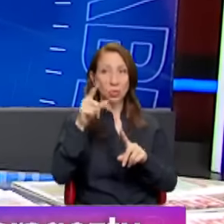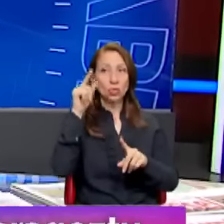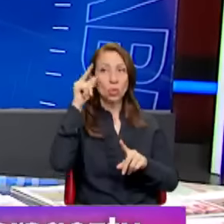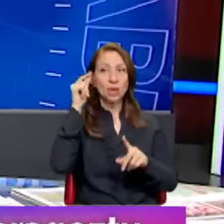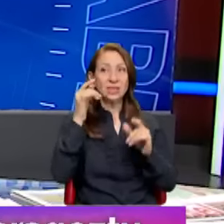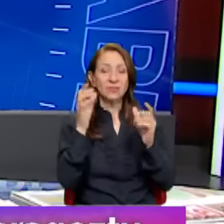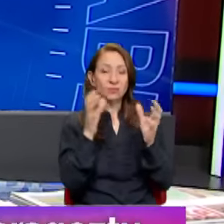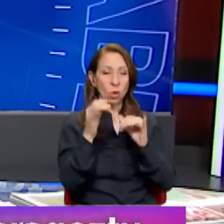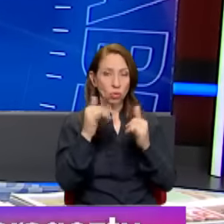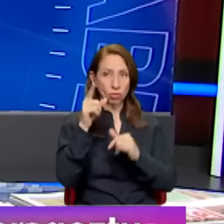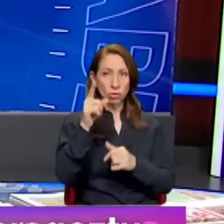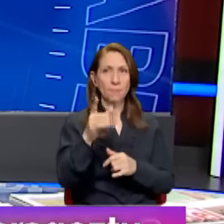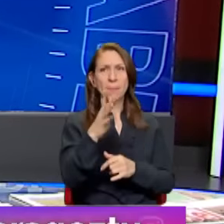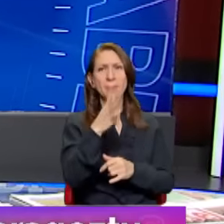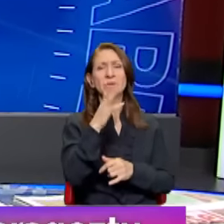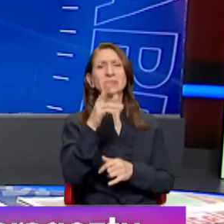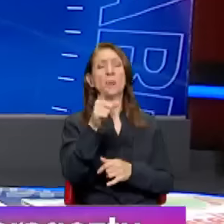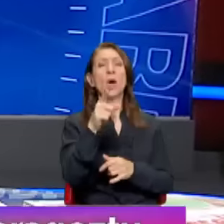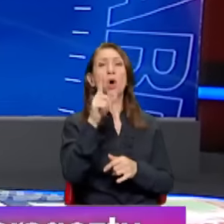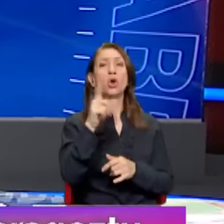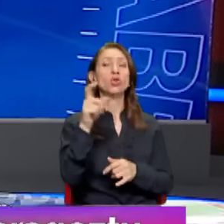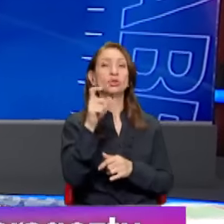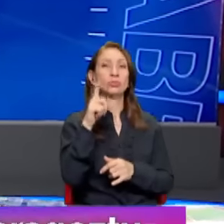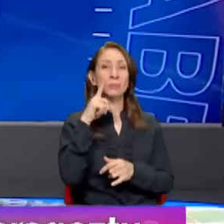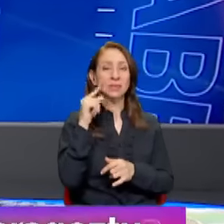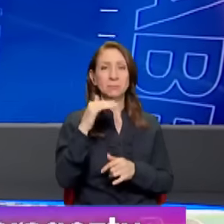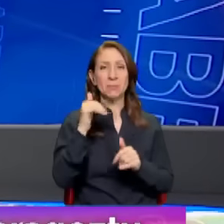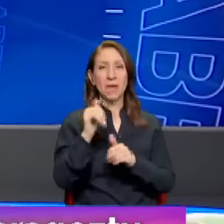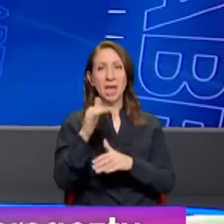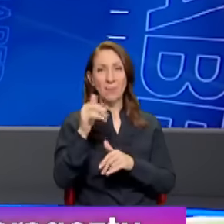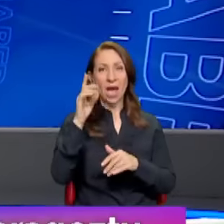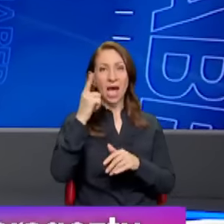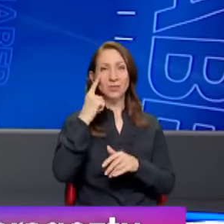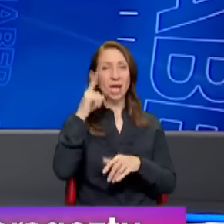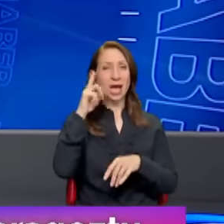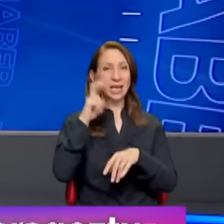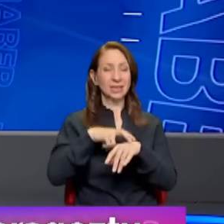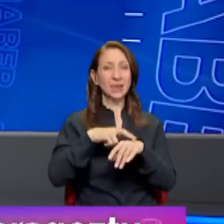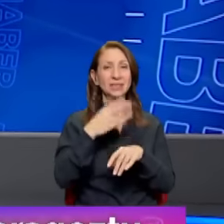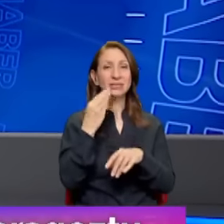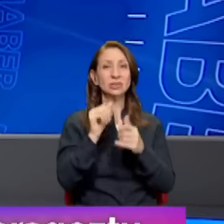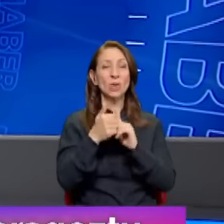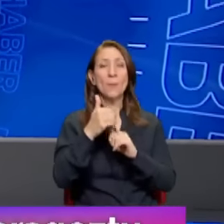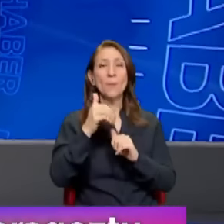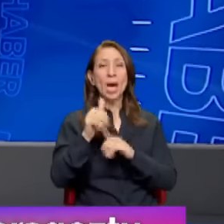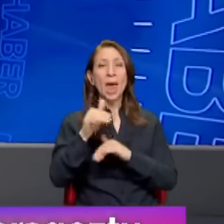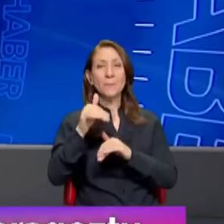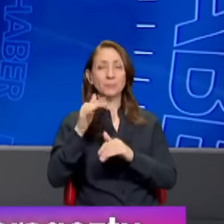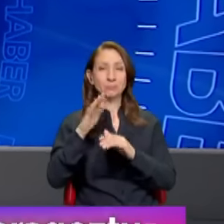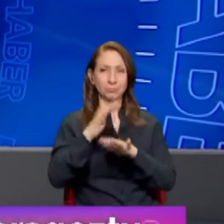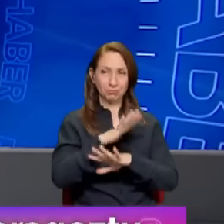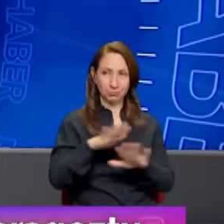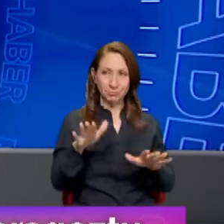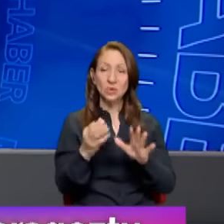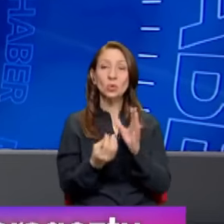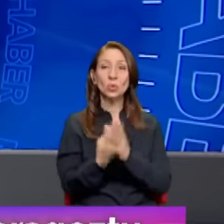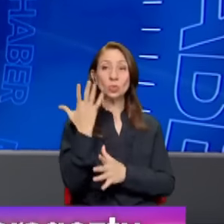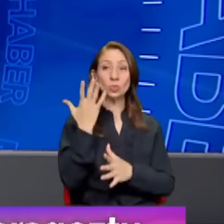oynuyordu ve bildiğiniz üzere 19 Mayıs bayramımızı Atatürk'ü Anma Gençlik ve Spor bayramımızı kutladık